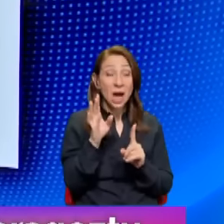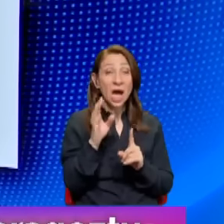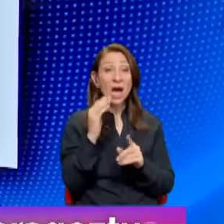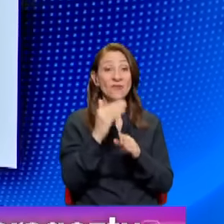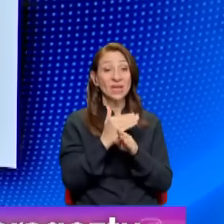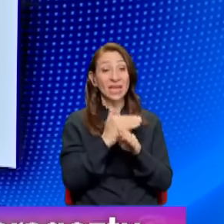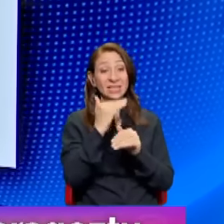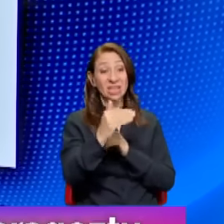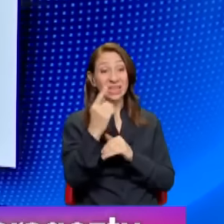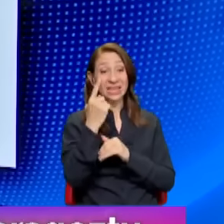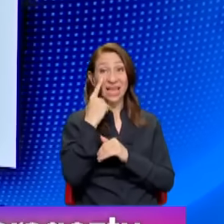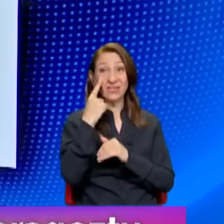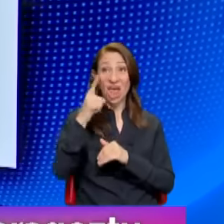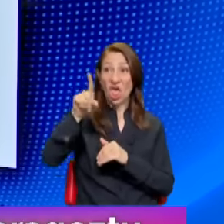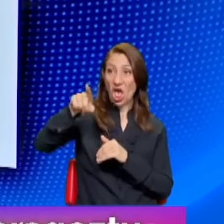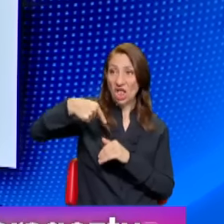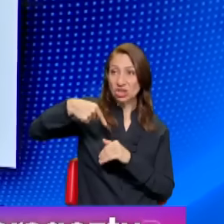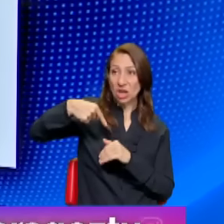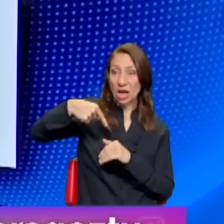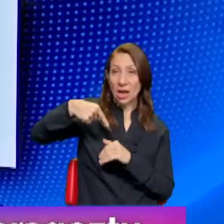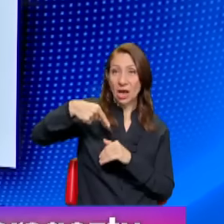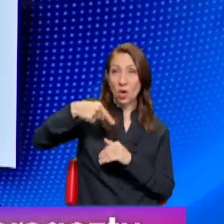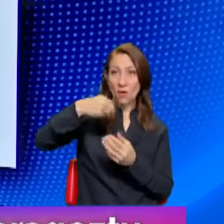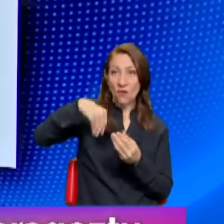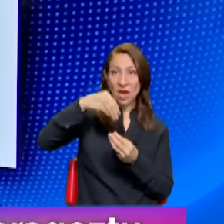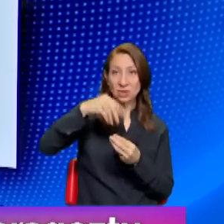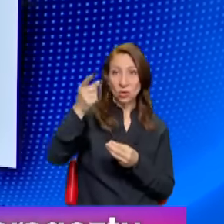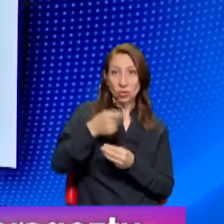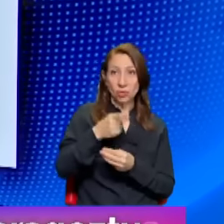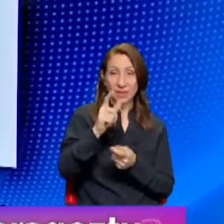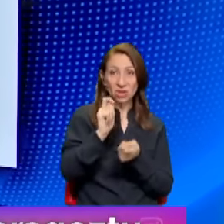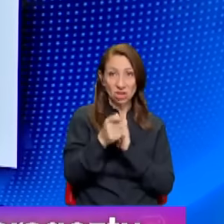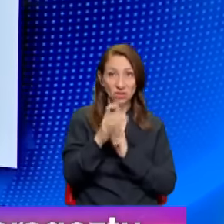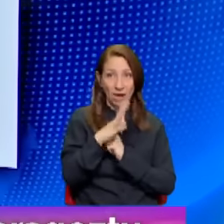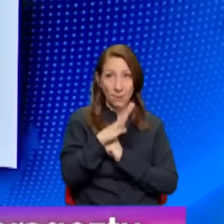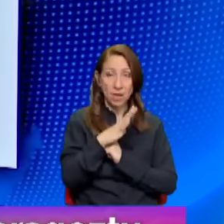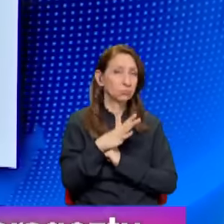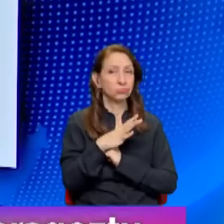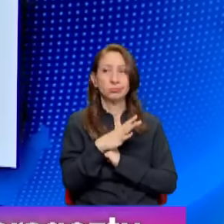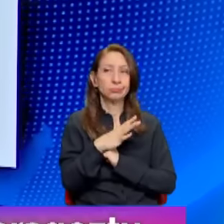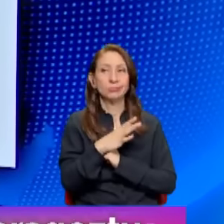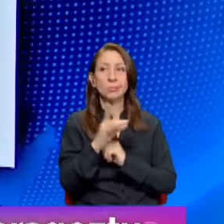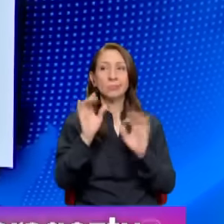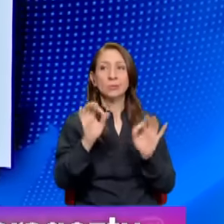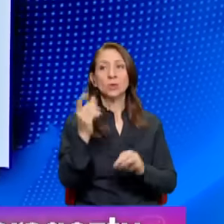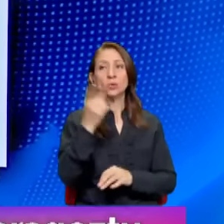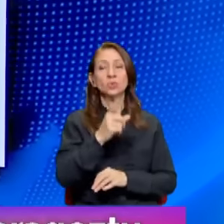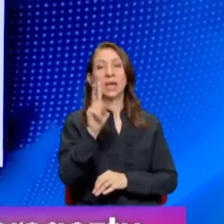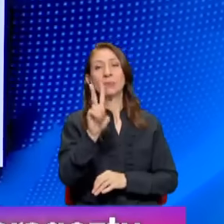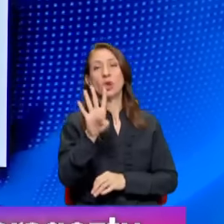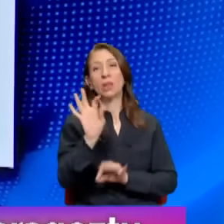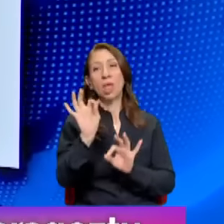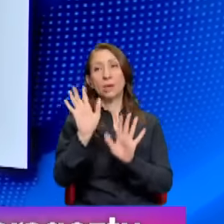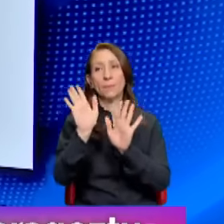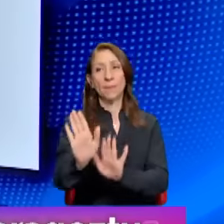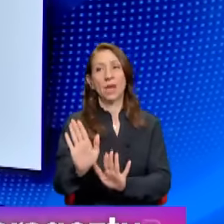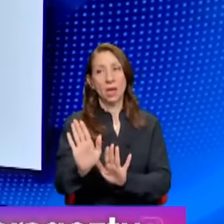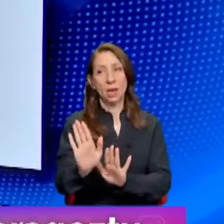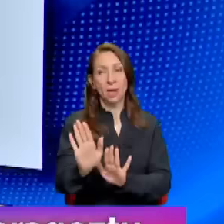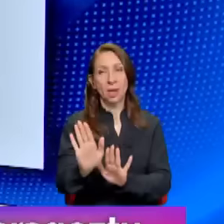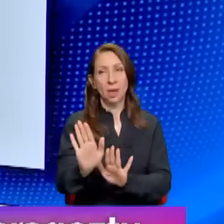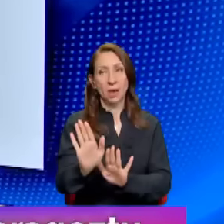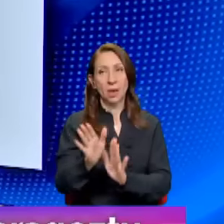vatandaşın devletten alacağı O faiz oranı onda bir değişiklik var mı Hayır o hala % 24 olarak